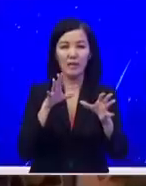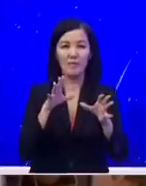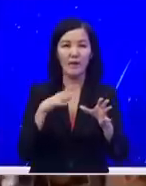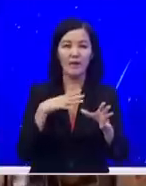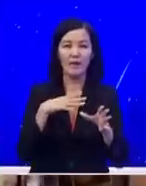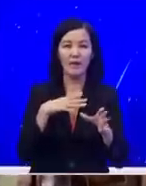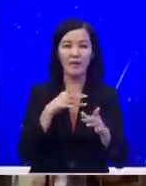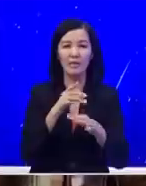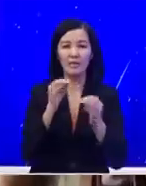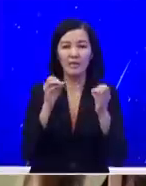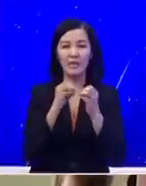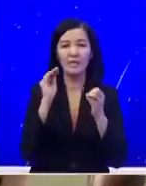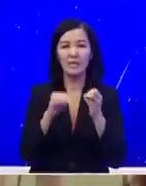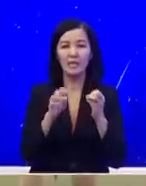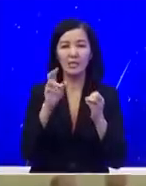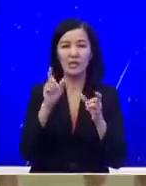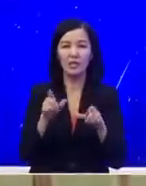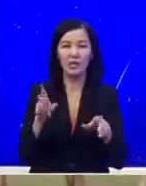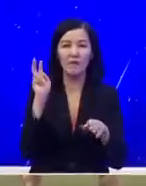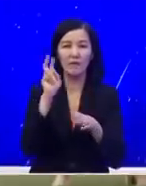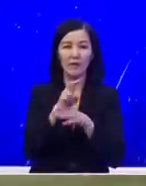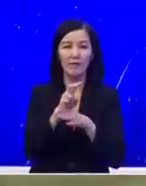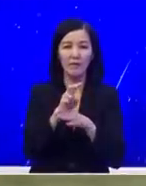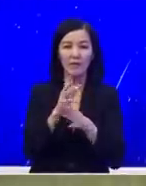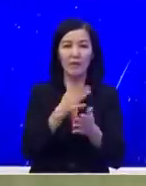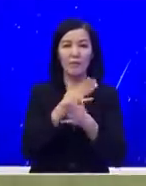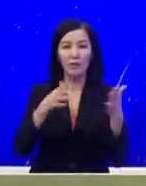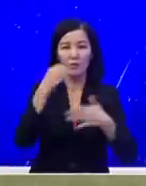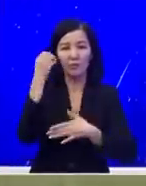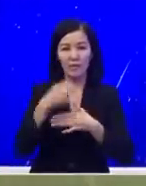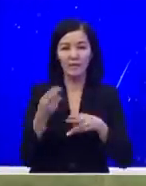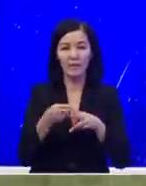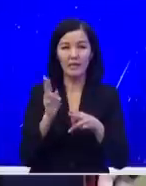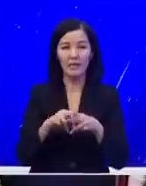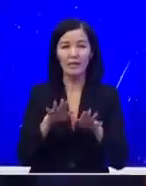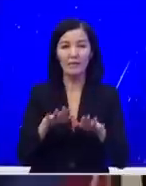посещают десятки тысяч человек. Он с большим размахом проводится в столице. На